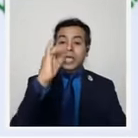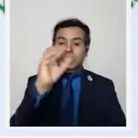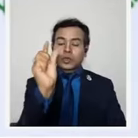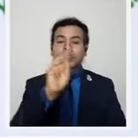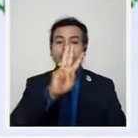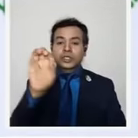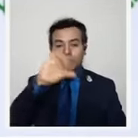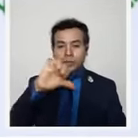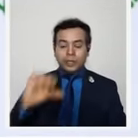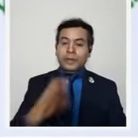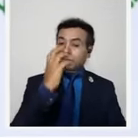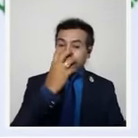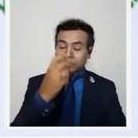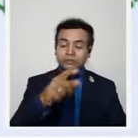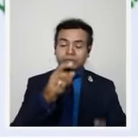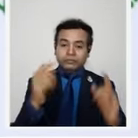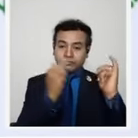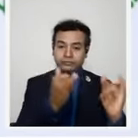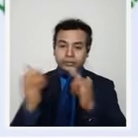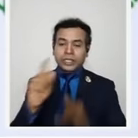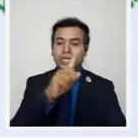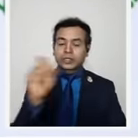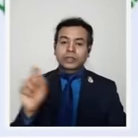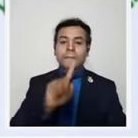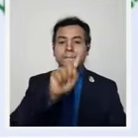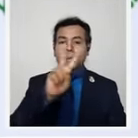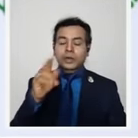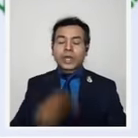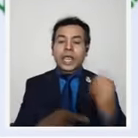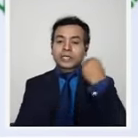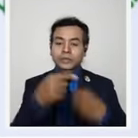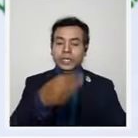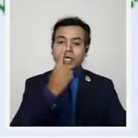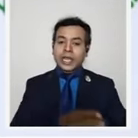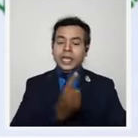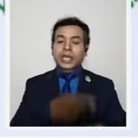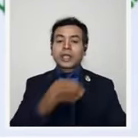6,034টি আইসোলেশন শয্যা আছে। এ সকল হাসপাতালে আইসিইউর সংখ্যা 399টি এবং ডায়ালাইসিস ইউনিট 112টি।